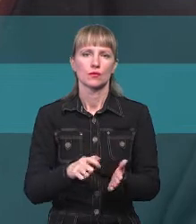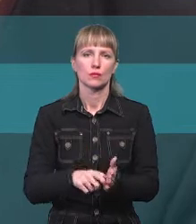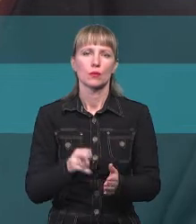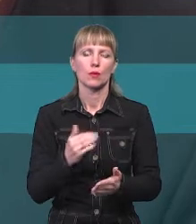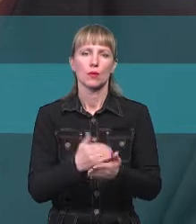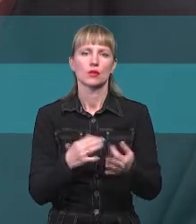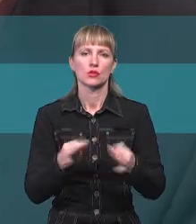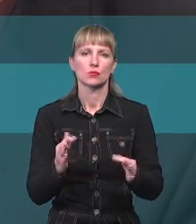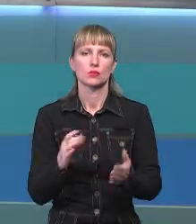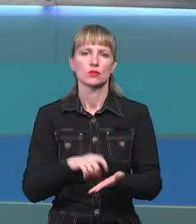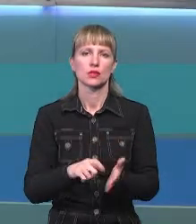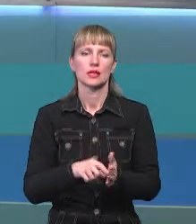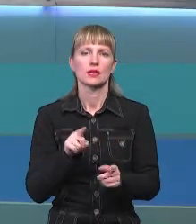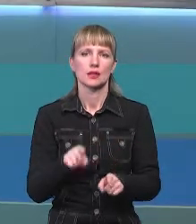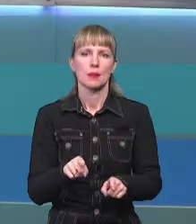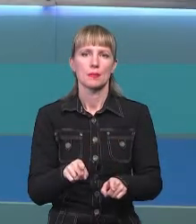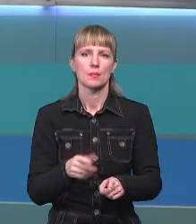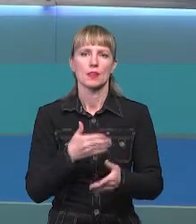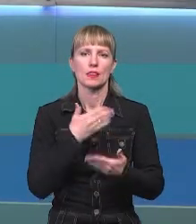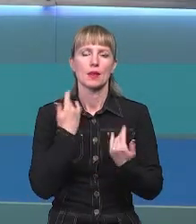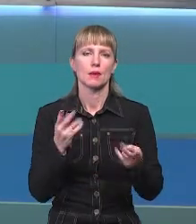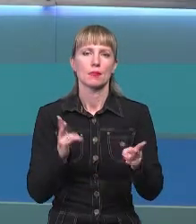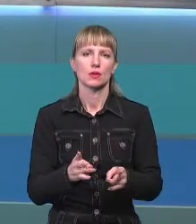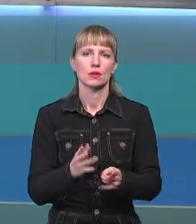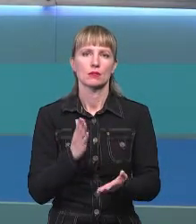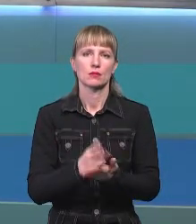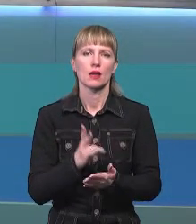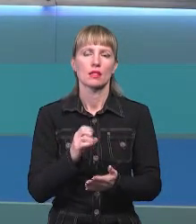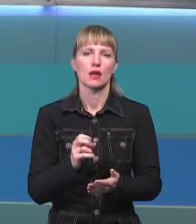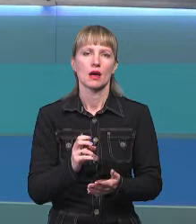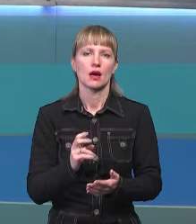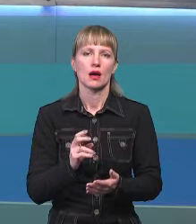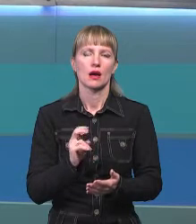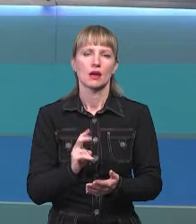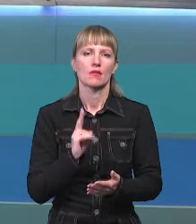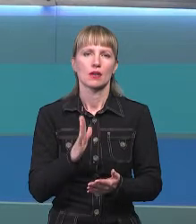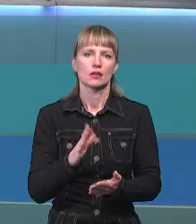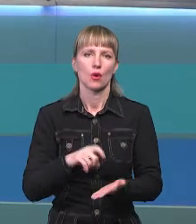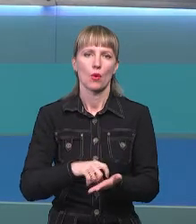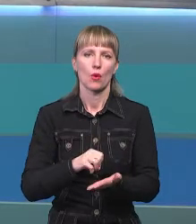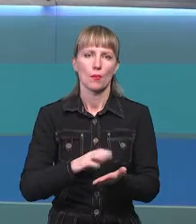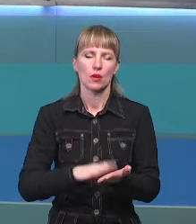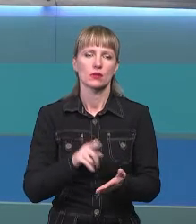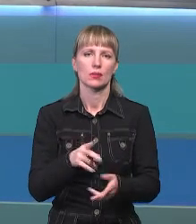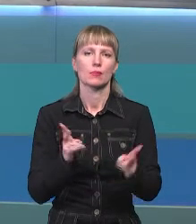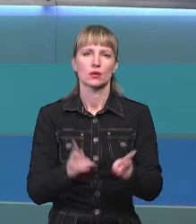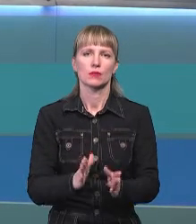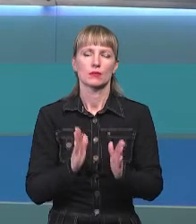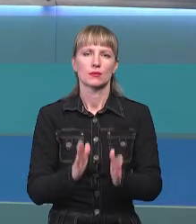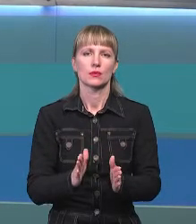житла там немає потреби в перебуванні на квартирному обліку. Там потрібно